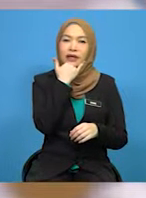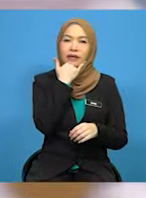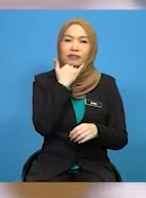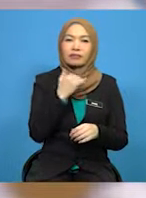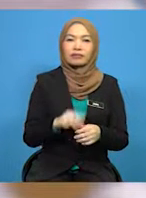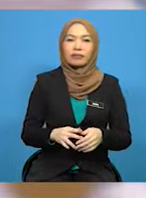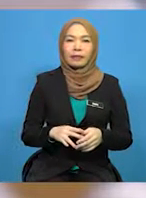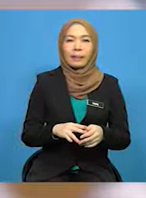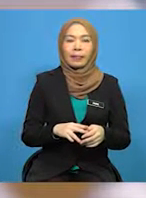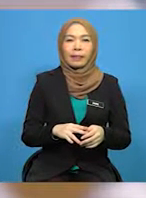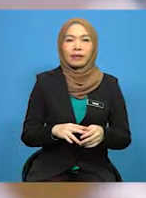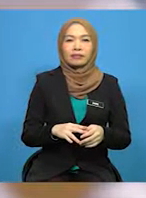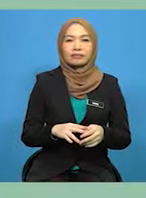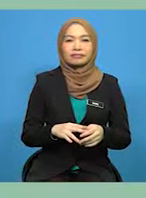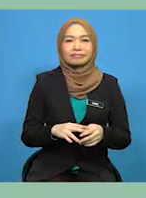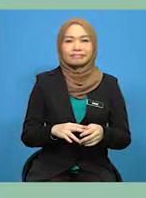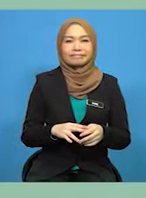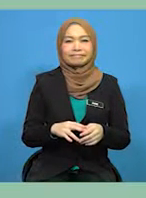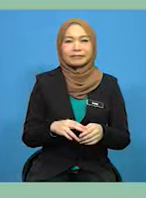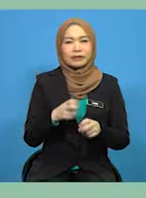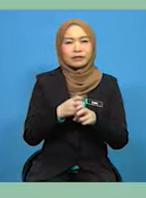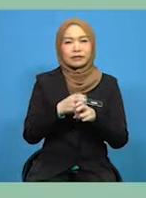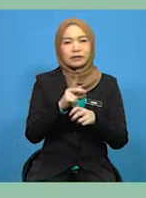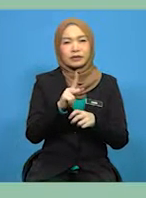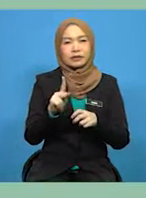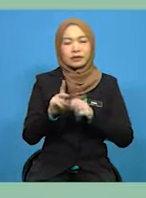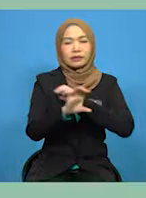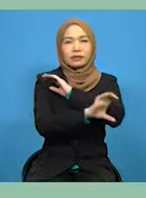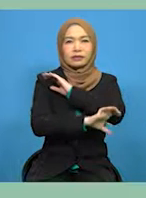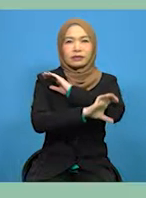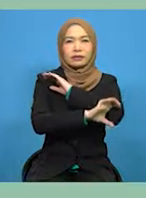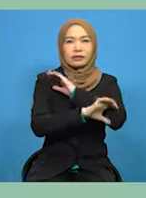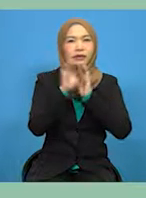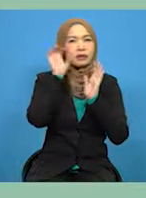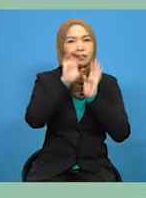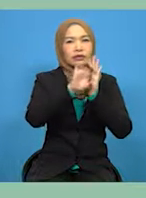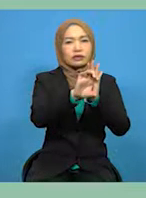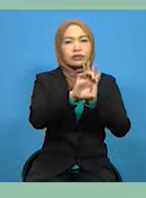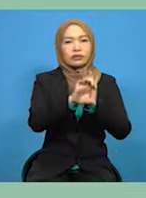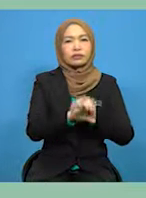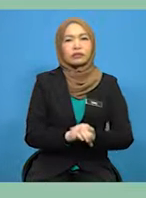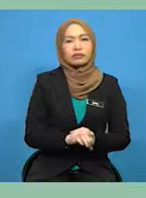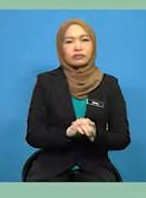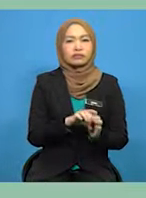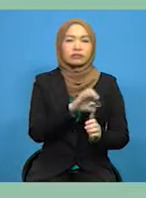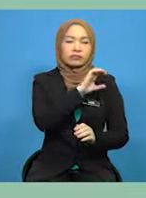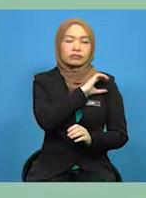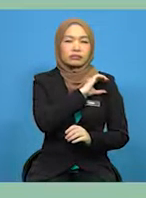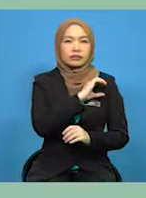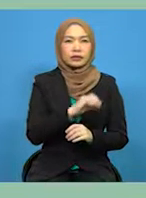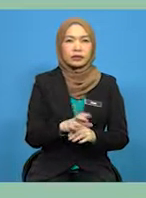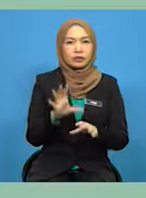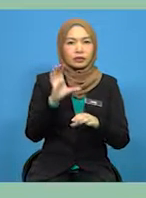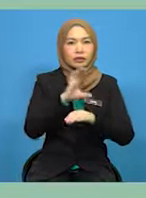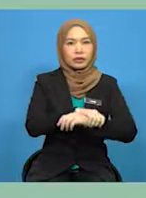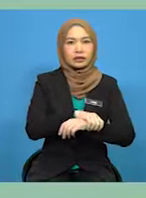ianya adalah musuh nombor satu Malaysia. Lihat nilai rampasan dadah ini.